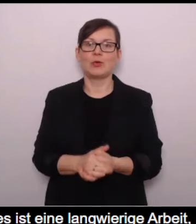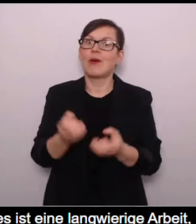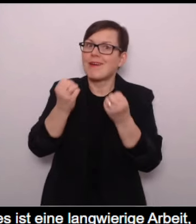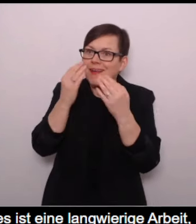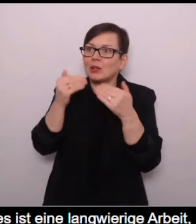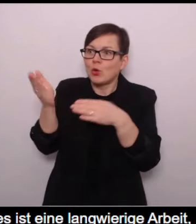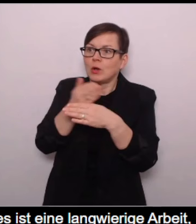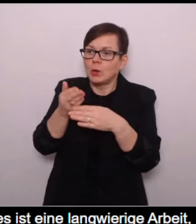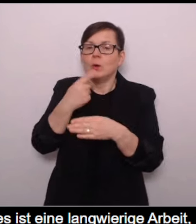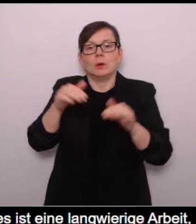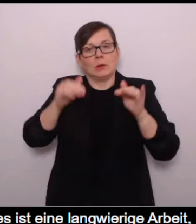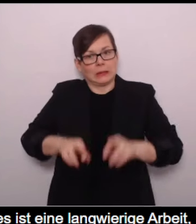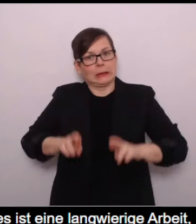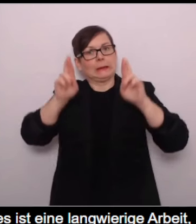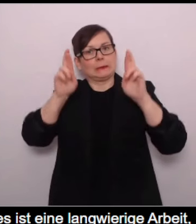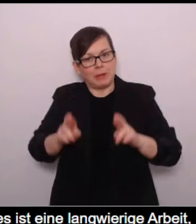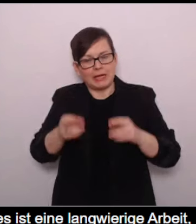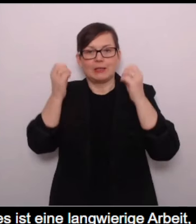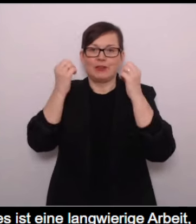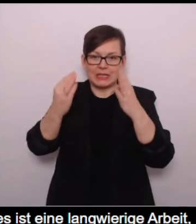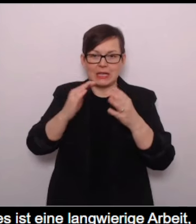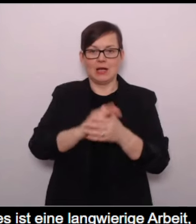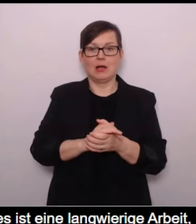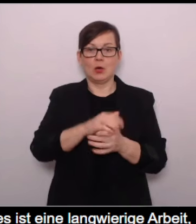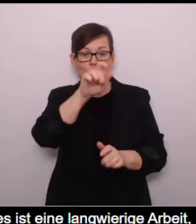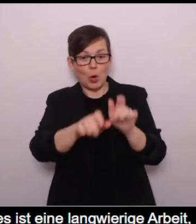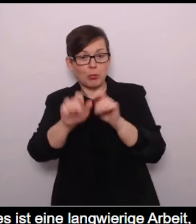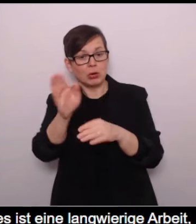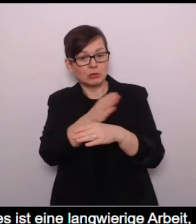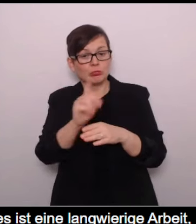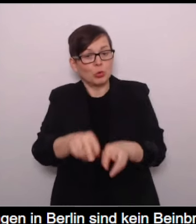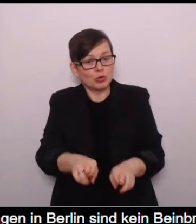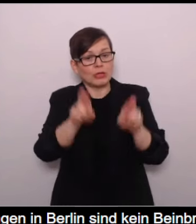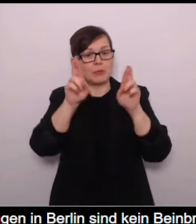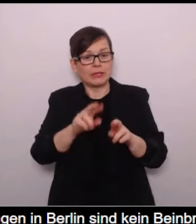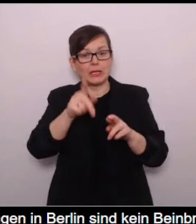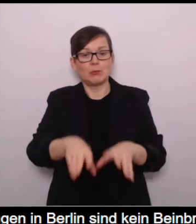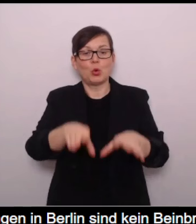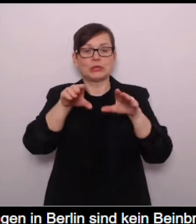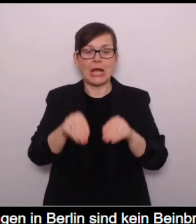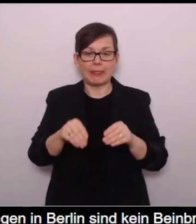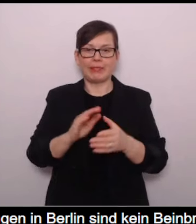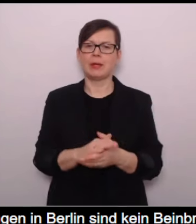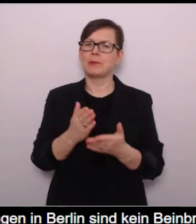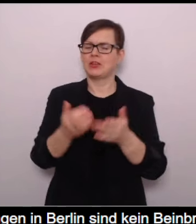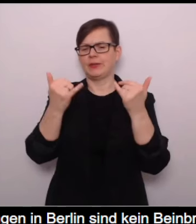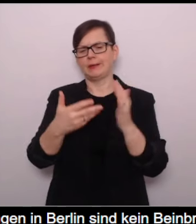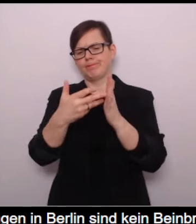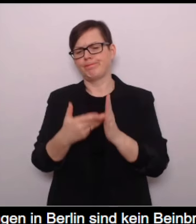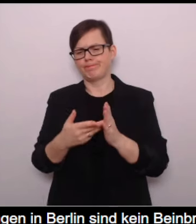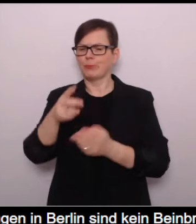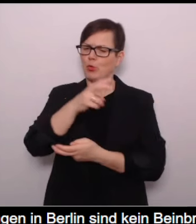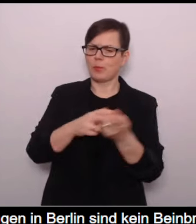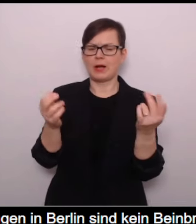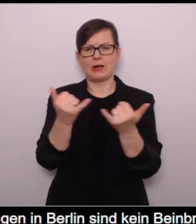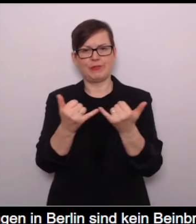Standortentscheidungen spielt das eine zentrale Rolle. Wir haben natürlich Respekt vor der Entscheidung. Die Entscheidung der Bürgerinnen und Bürger gilt